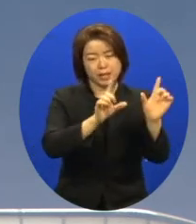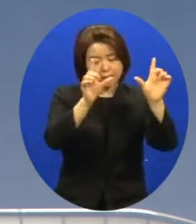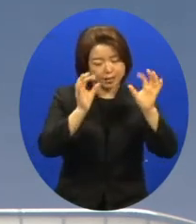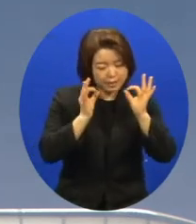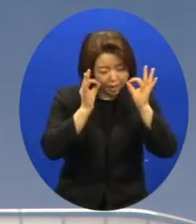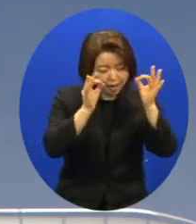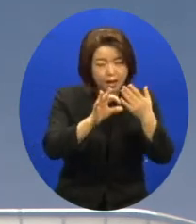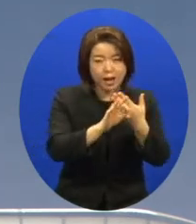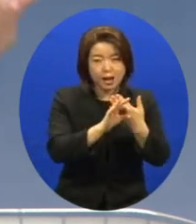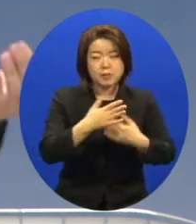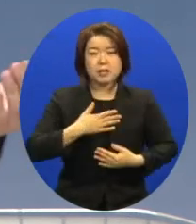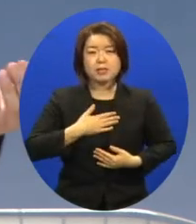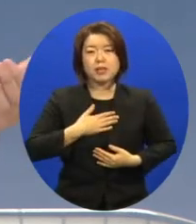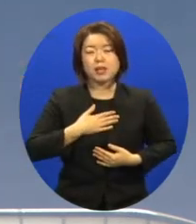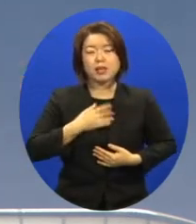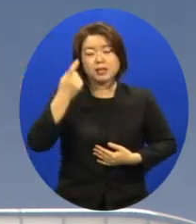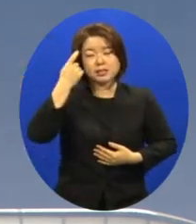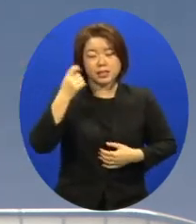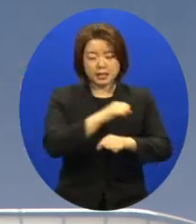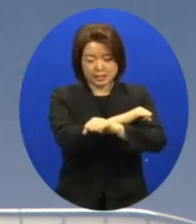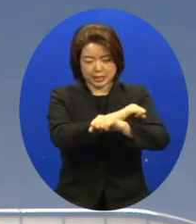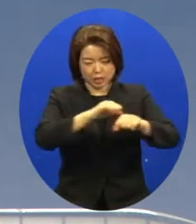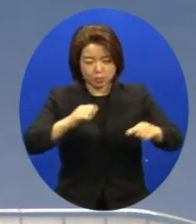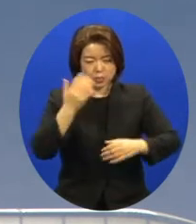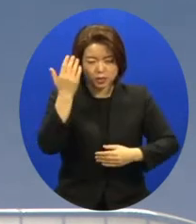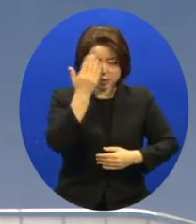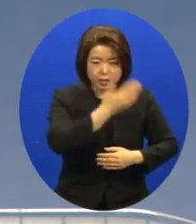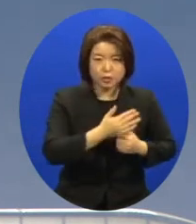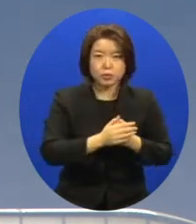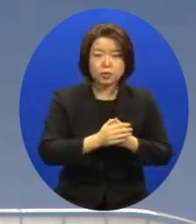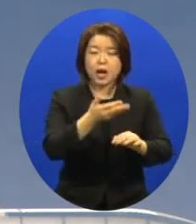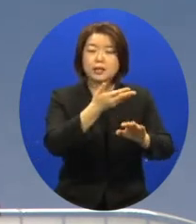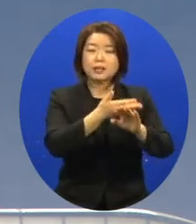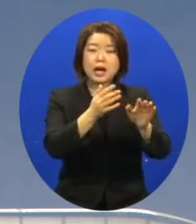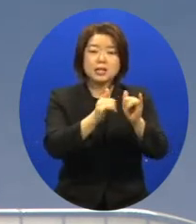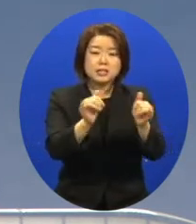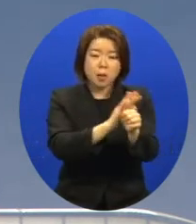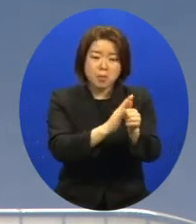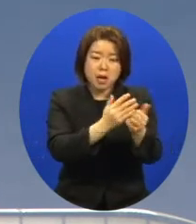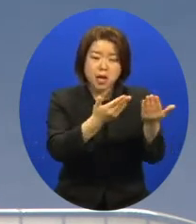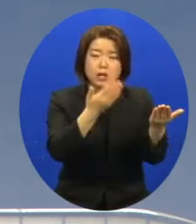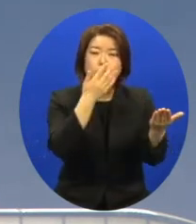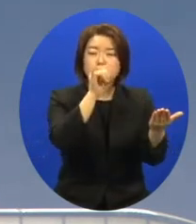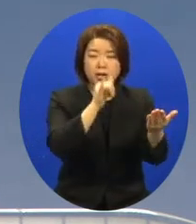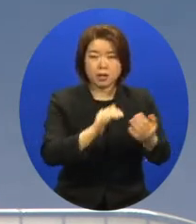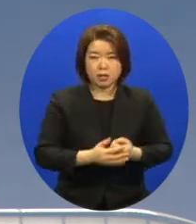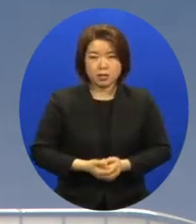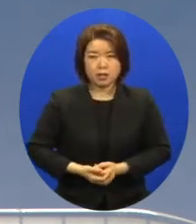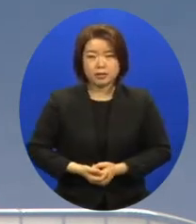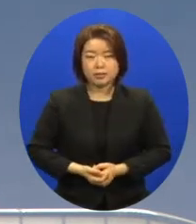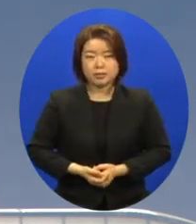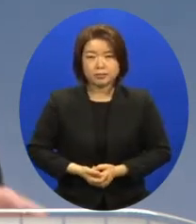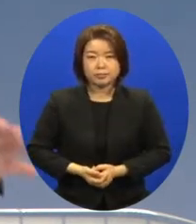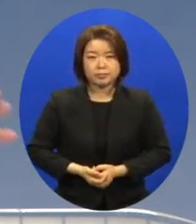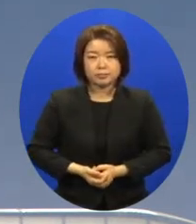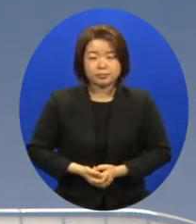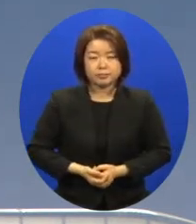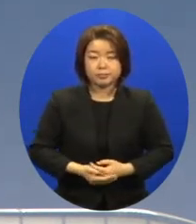우리 생각이 넓어지고 깨끗해지며 이타적 이 될 것이다 라고 했습니다